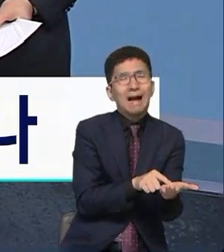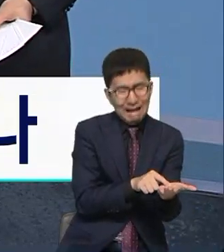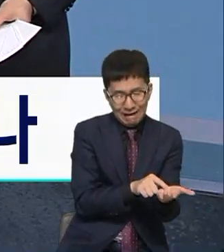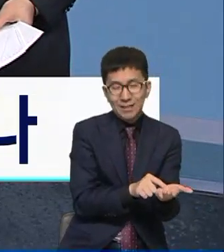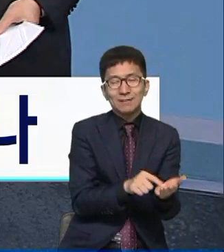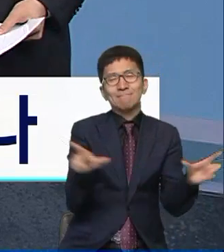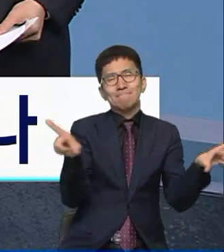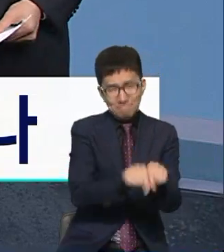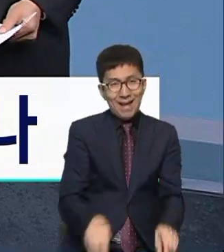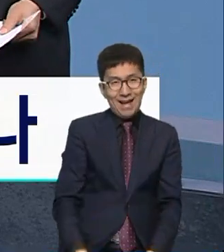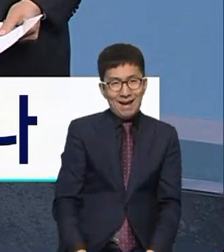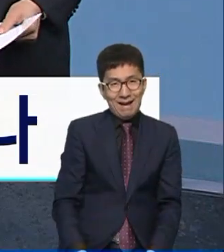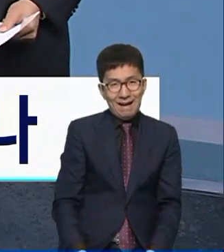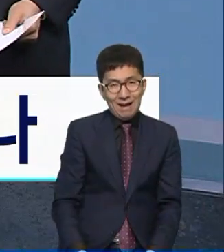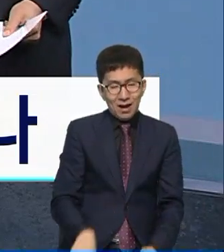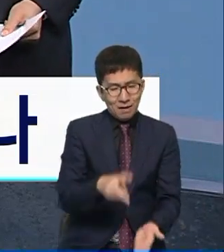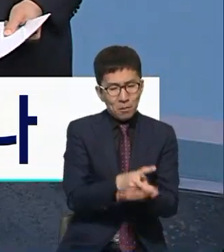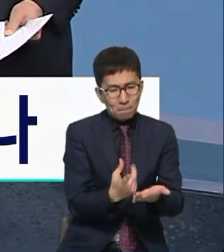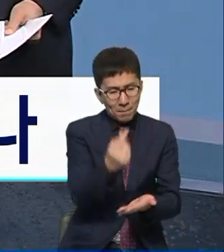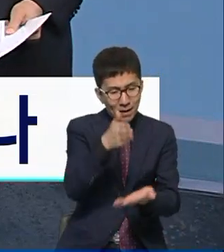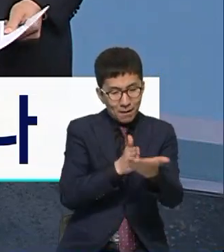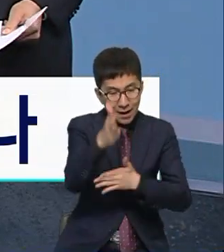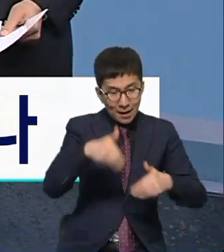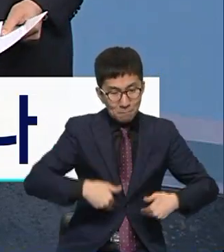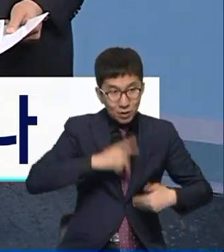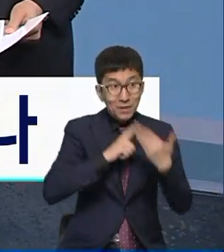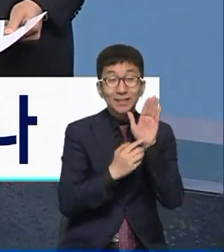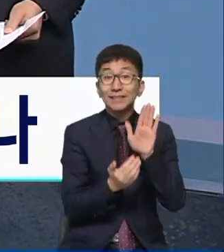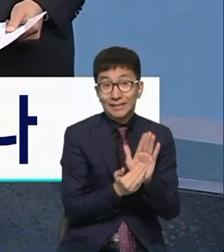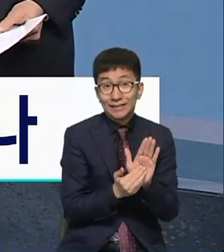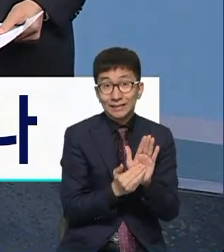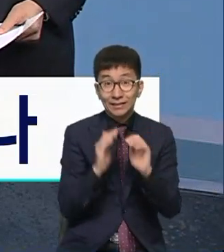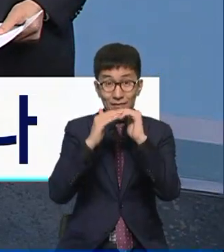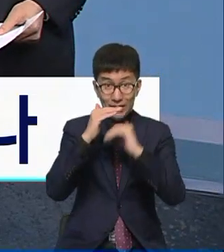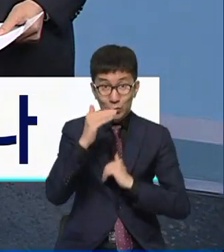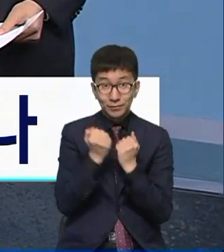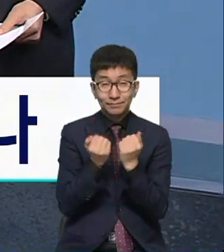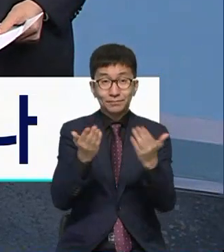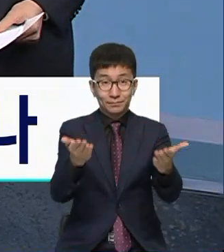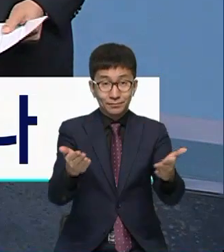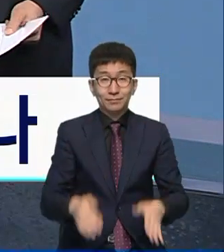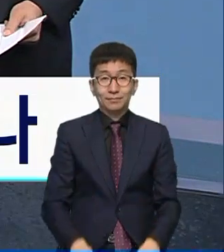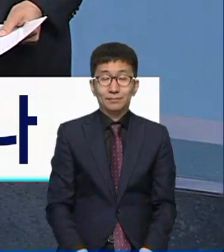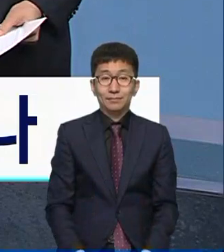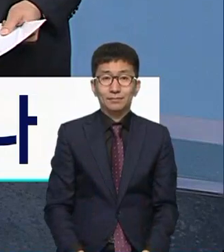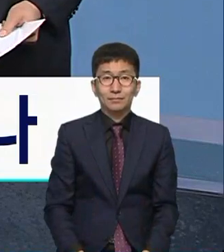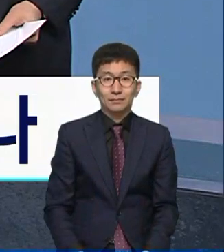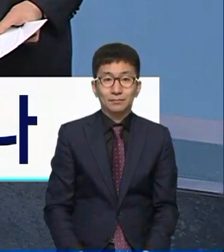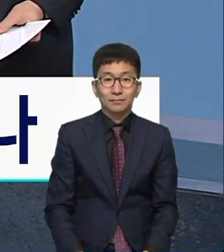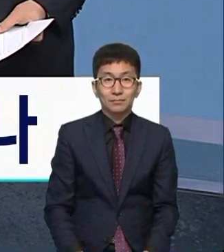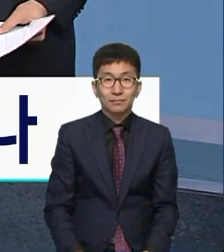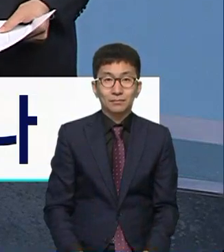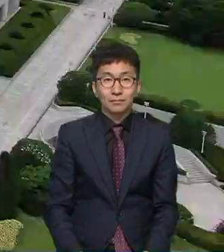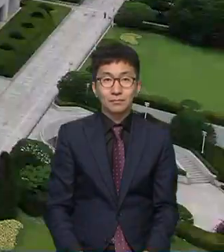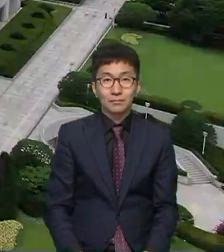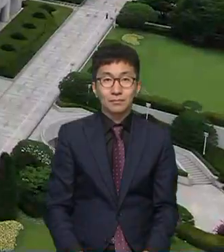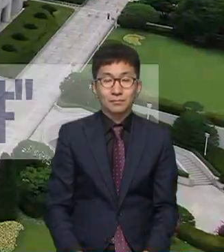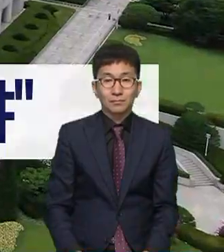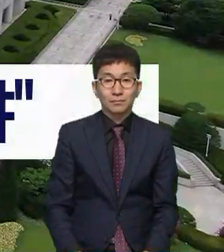거라며 하루빨리 그 법이 만들어져야 한다고 주장했습니다. 양측 반응은 재희원 기자가 취재했습니다.